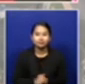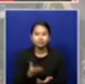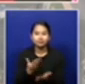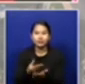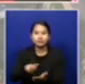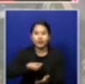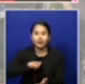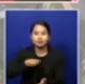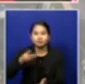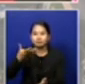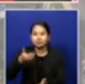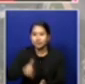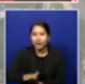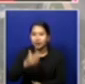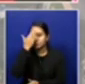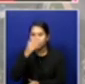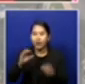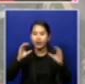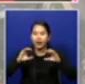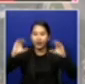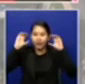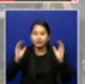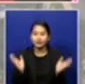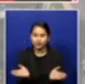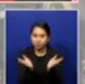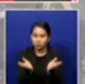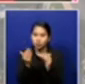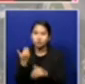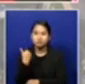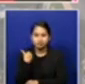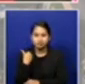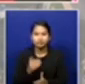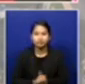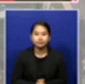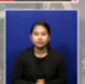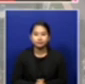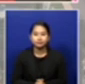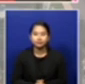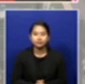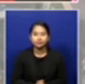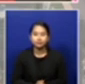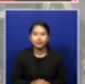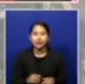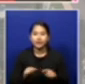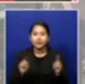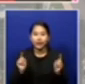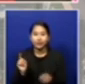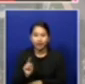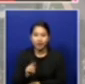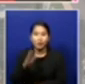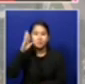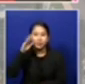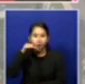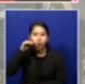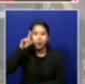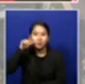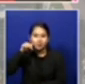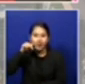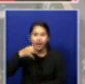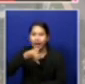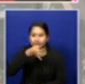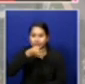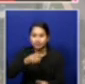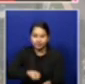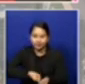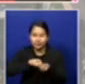ยาอยู่แล้วเนื่องจากรัฐสนับสนุนโดยตรงแต่ในกรณีนี้ครับ คุณพ่อคุณแม่เป็นเกษตรกรเป็นมาน